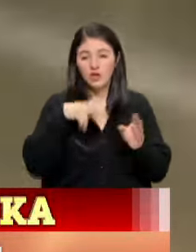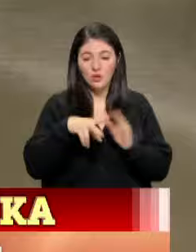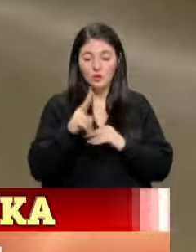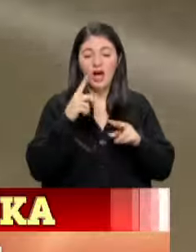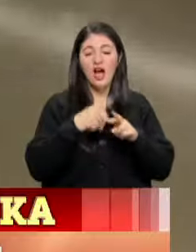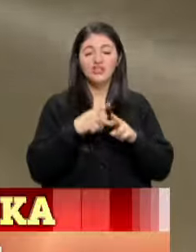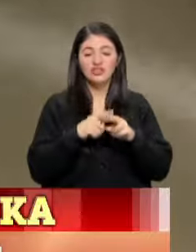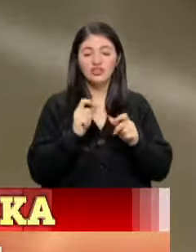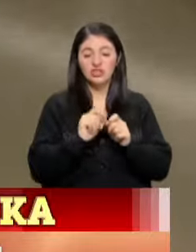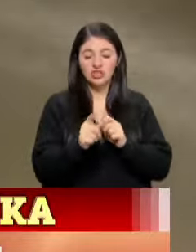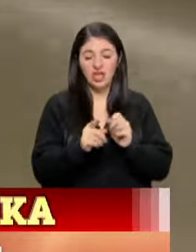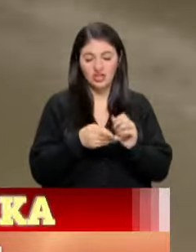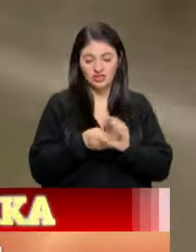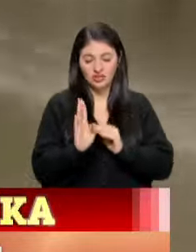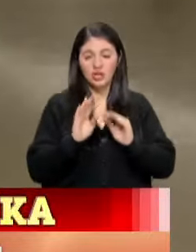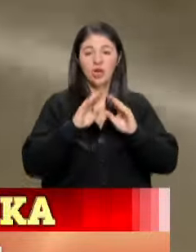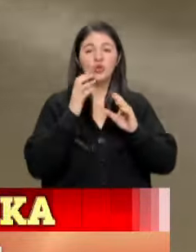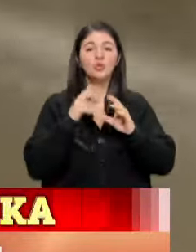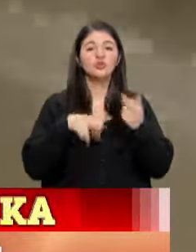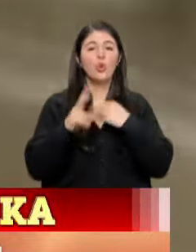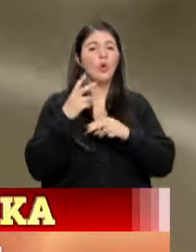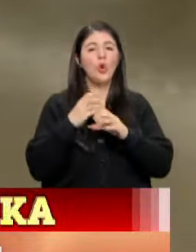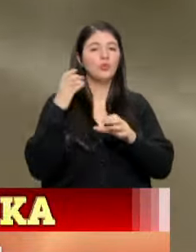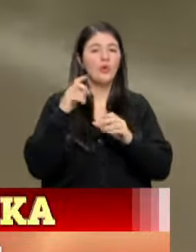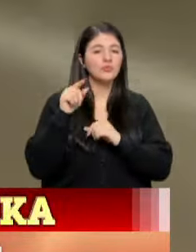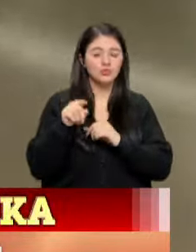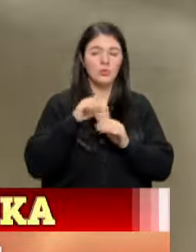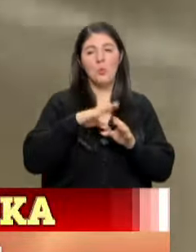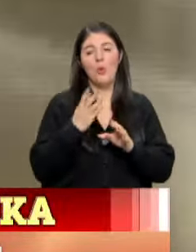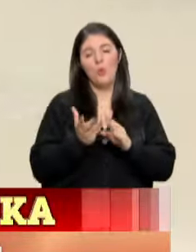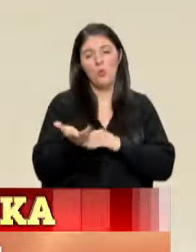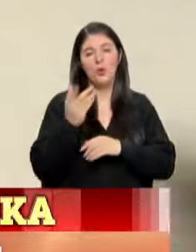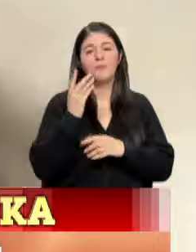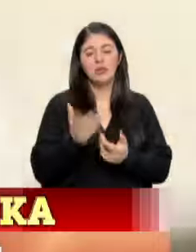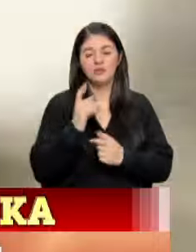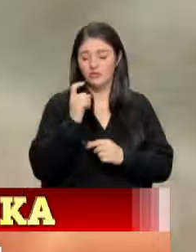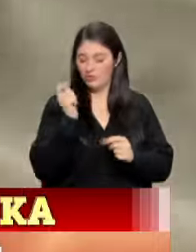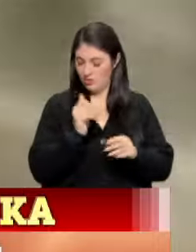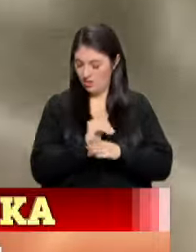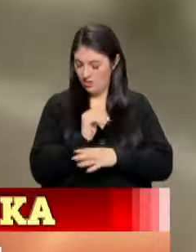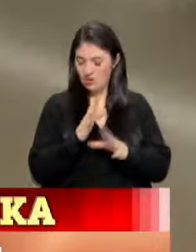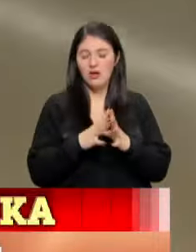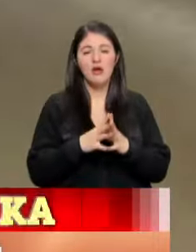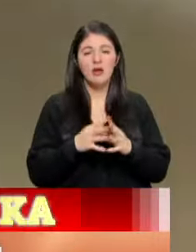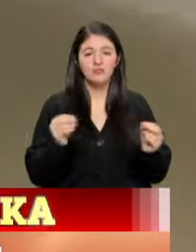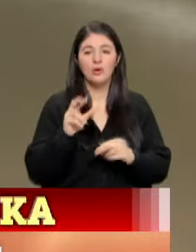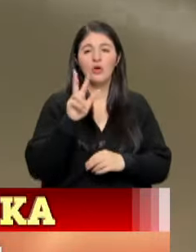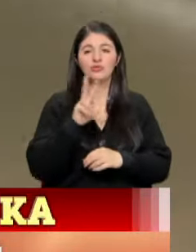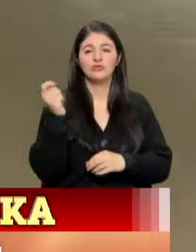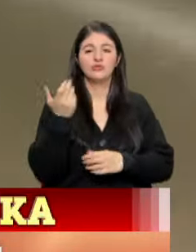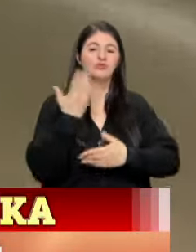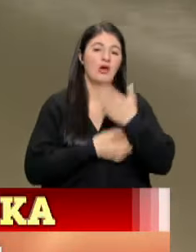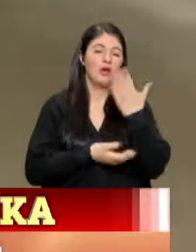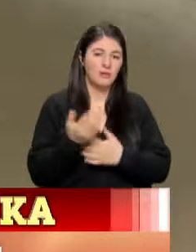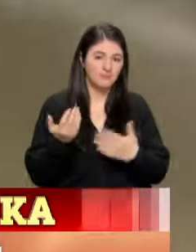Aydıncık ilçesi çıkışında şehirler arası yolcu otobüsünün devrilmesi sonucu maalesef 9 kişi hayatını kaybetti. 30 kişi